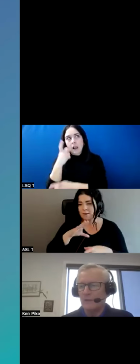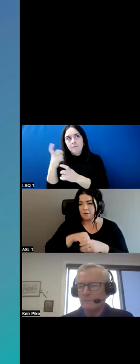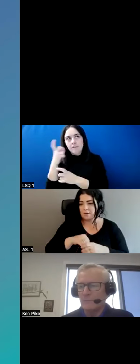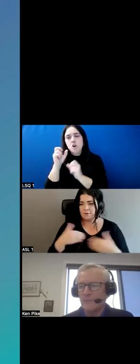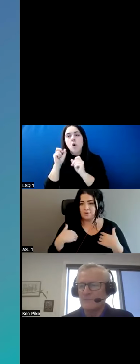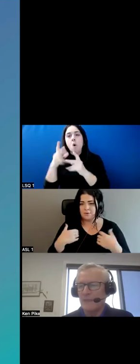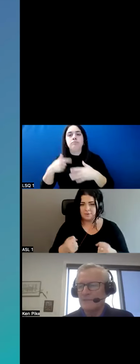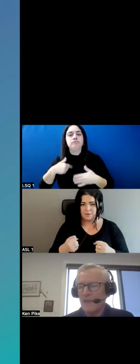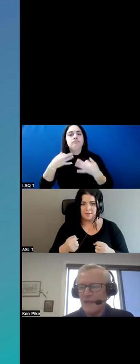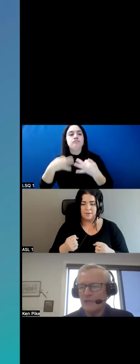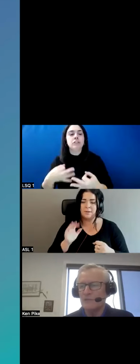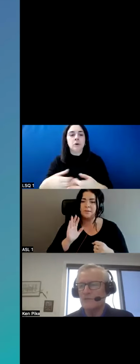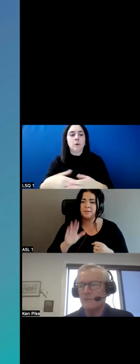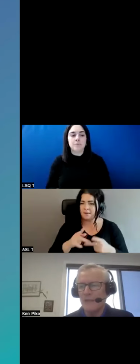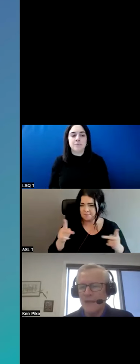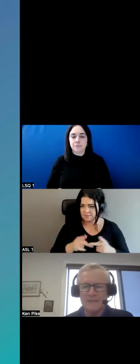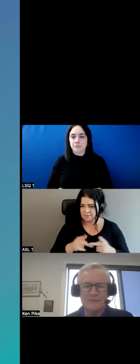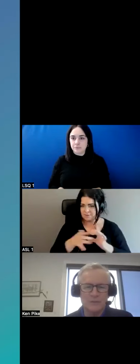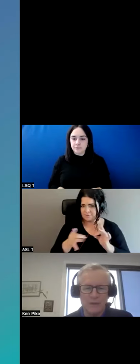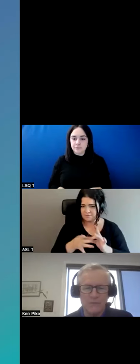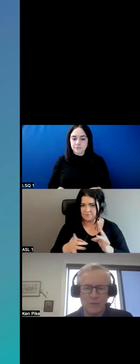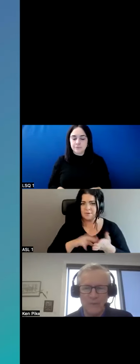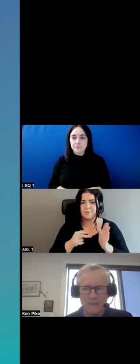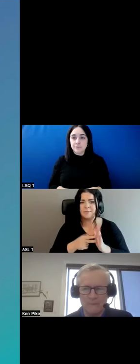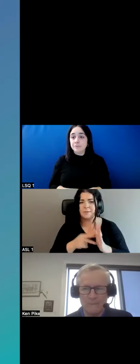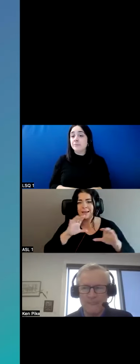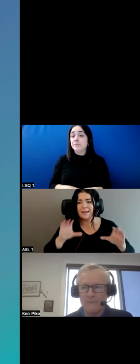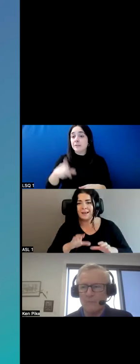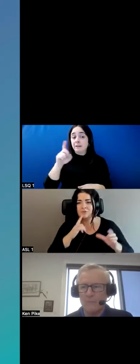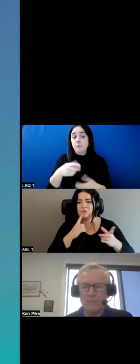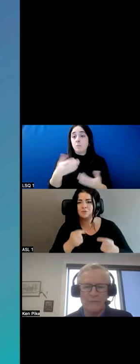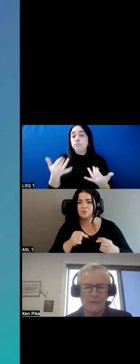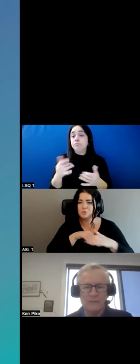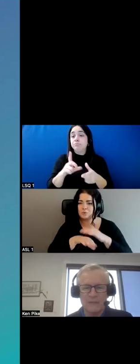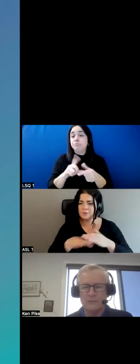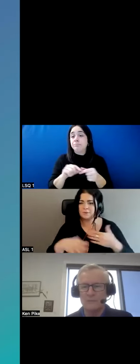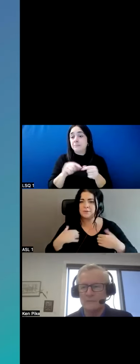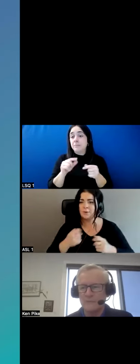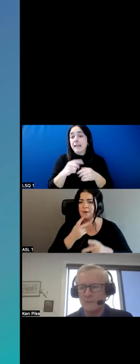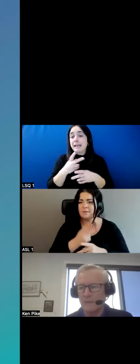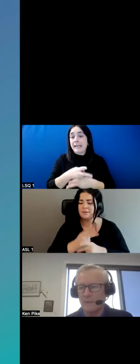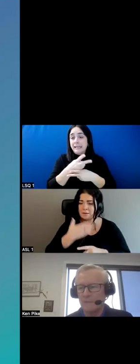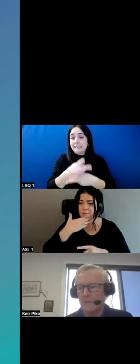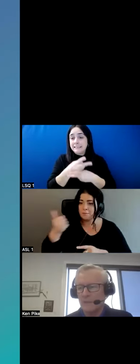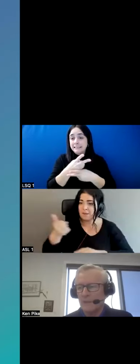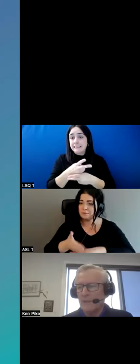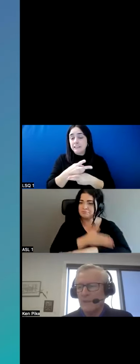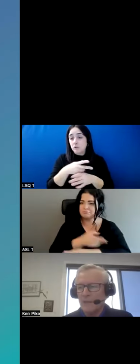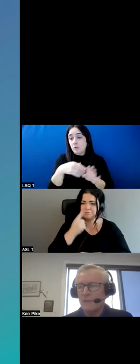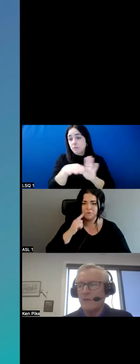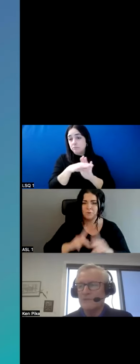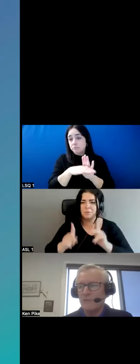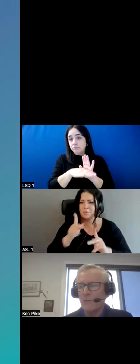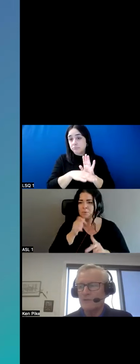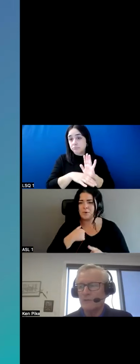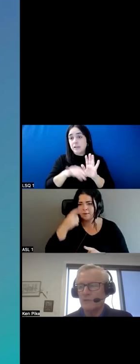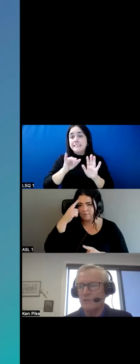L'énoncé de position d'Inclusion Canada sur les soins de santé explique les mesures à prendre pour améliorer l'accès aux soins de santé pour les personnes ayant une déficience